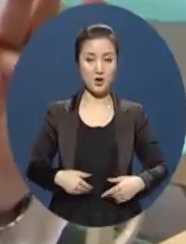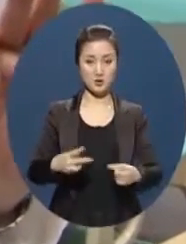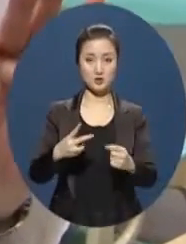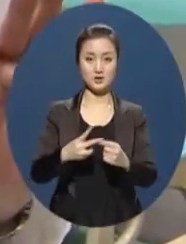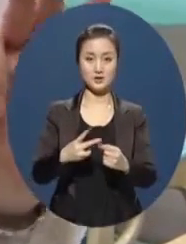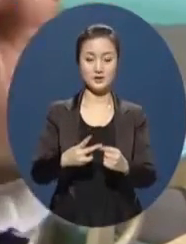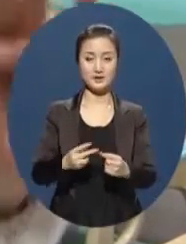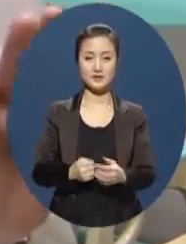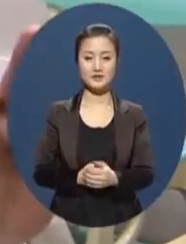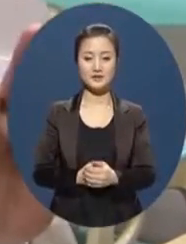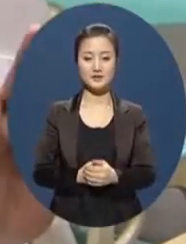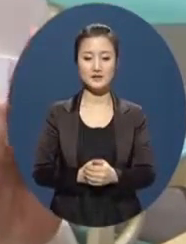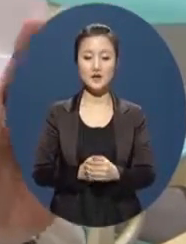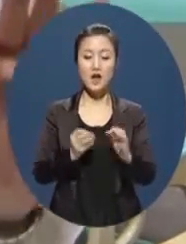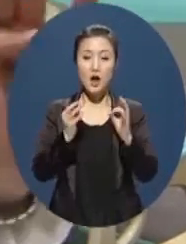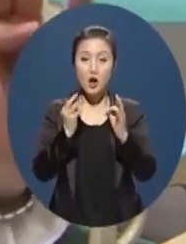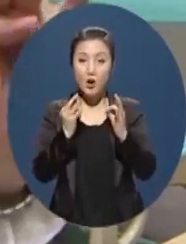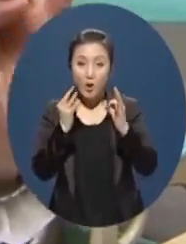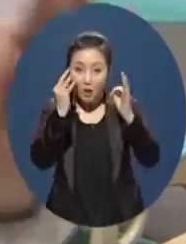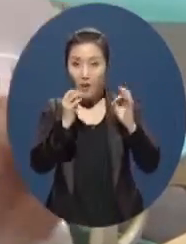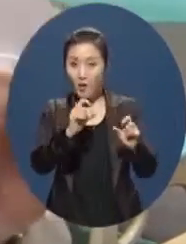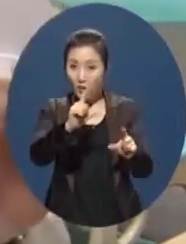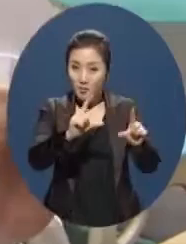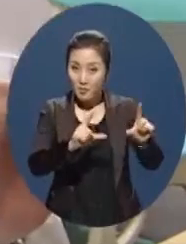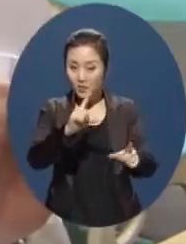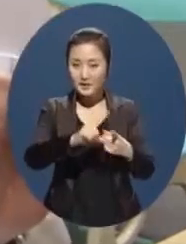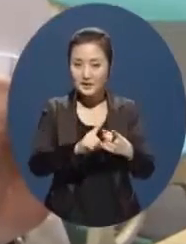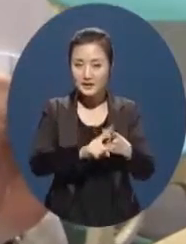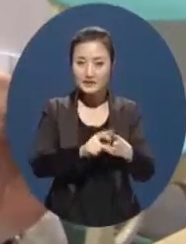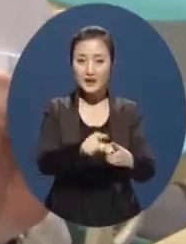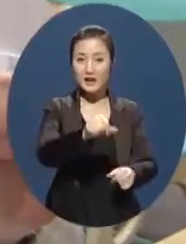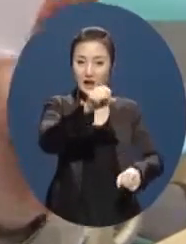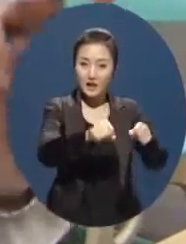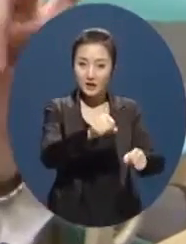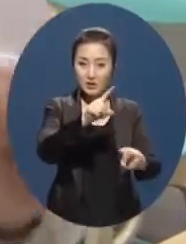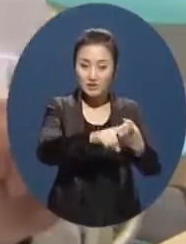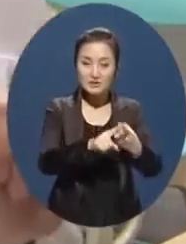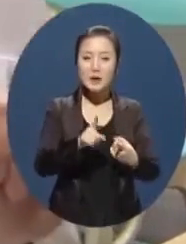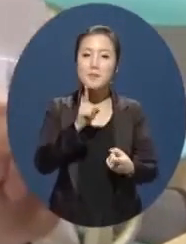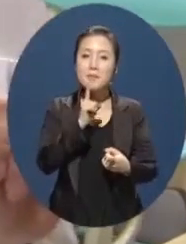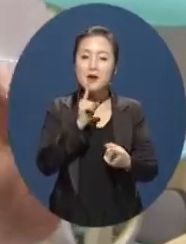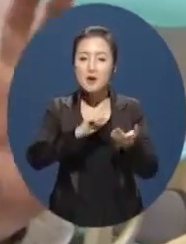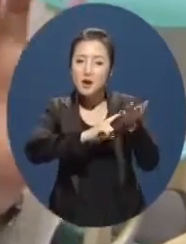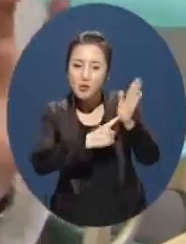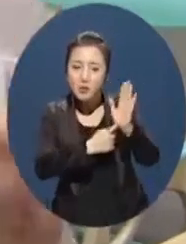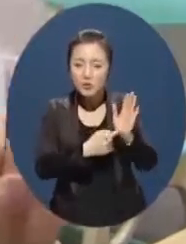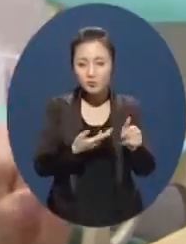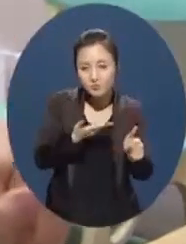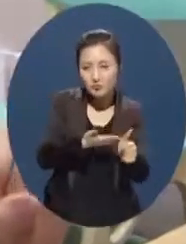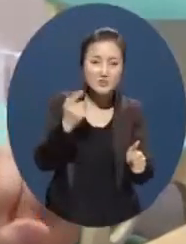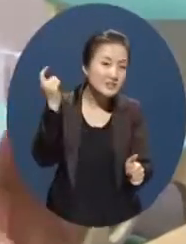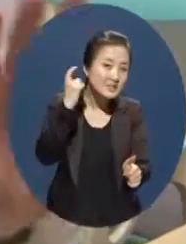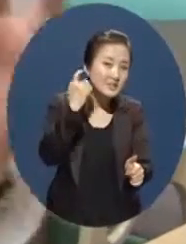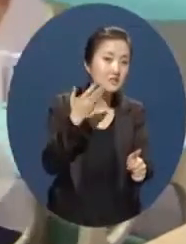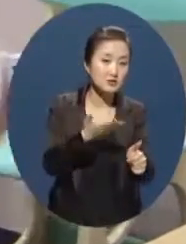애쓰고 있는 그런 과정을 말로 표현해주는 것. 그 다음에 세 번째로는